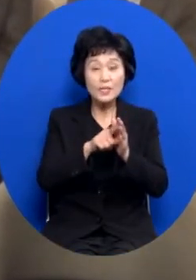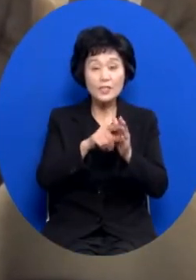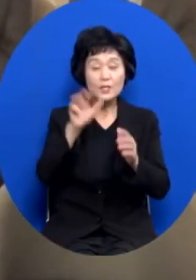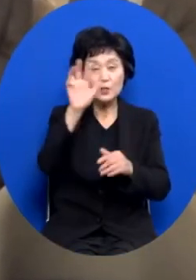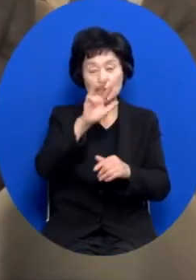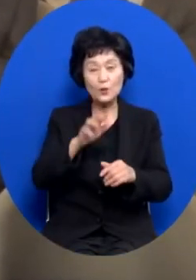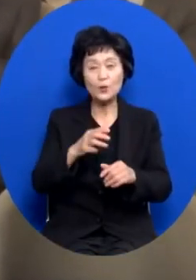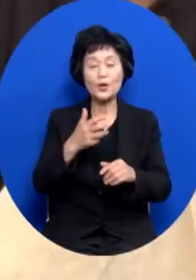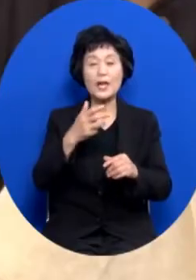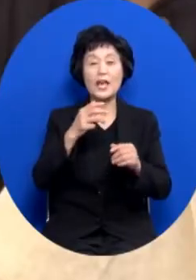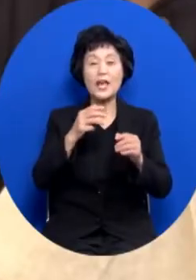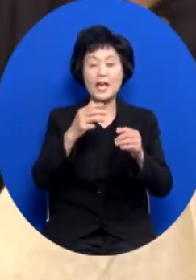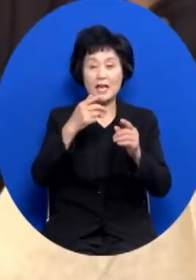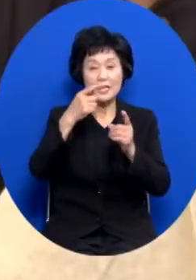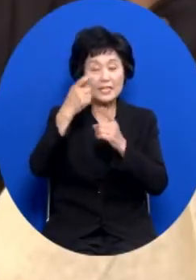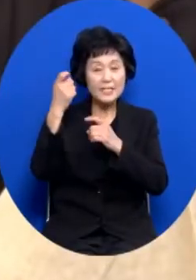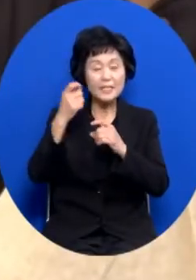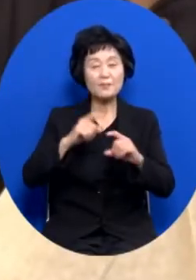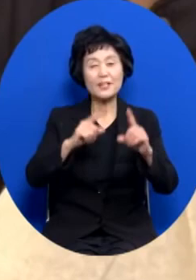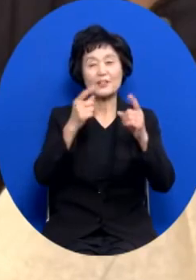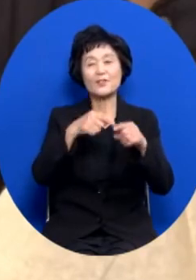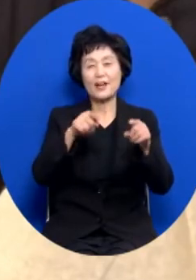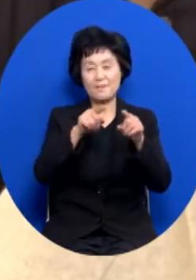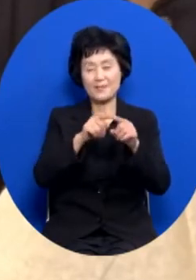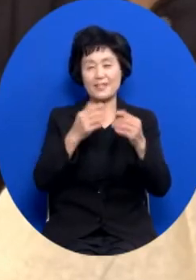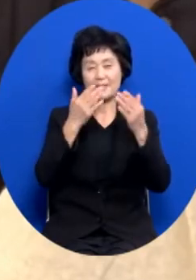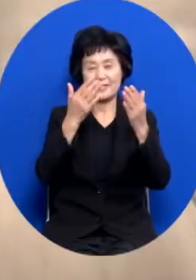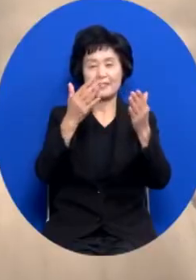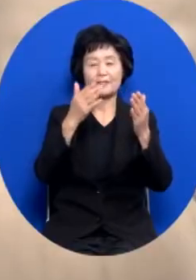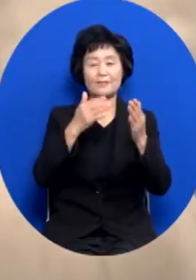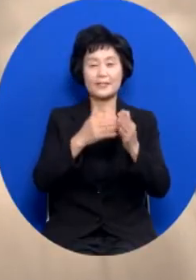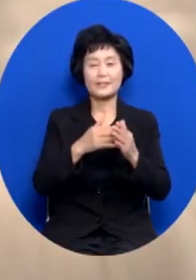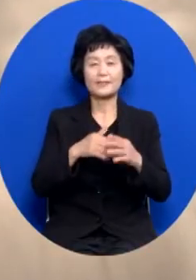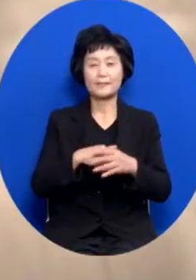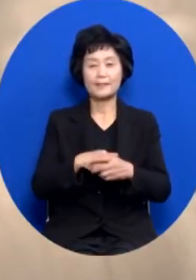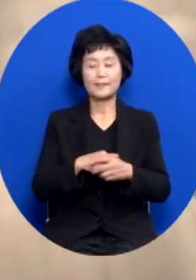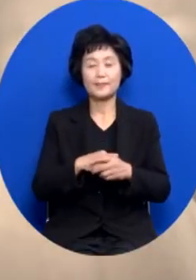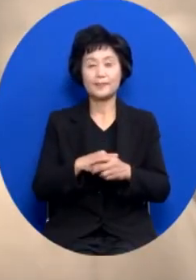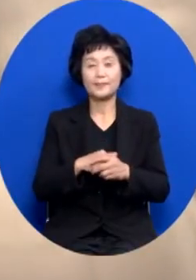75주년의 의미도 함께 되새겼습니다. CTS 뉴스 이현지입니다.